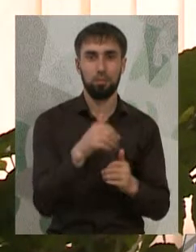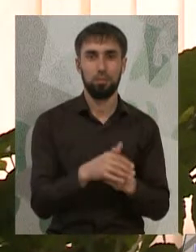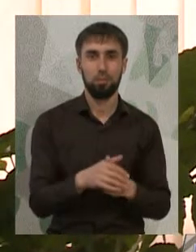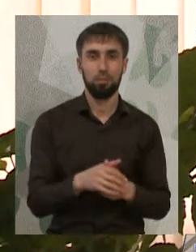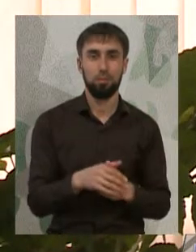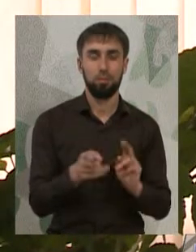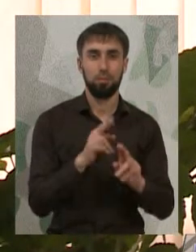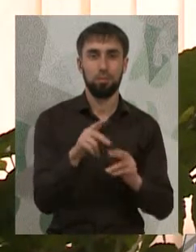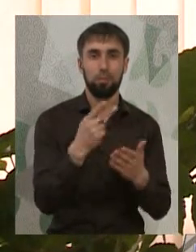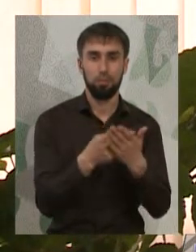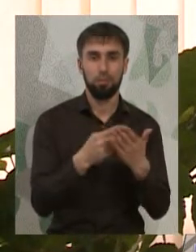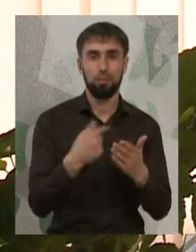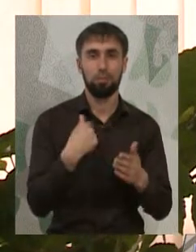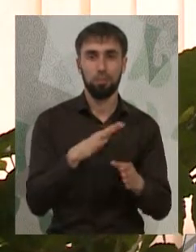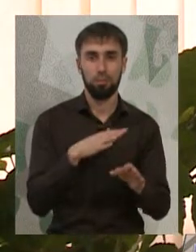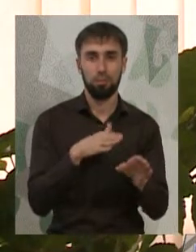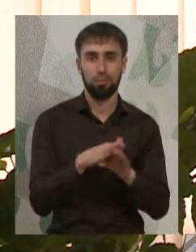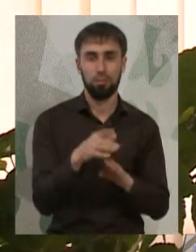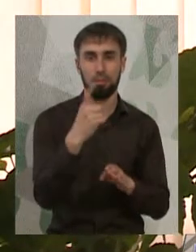этот показатель выполнили на